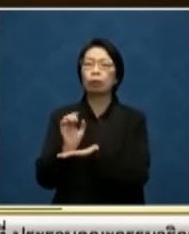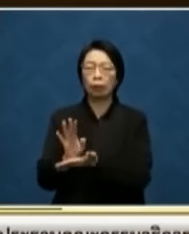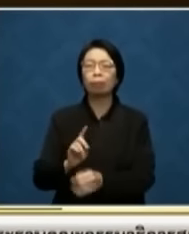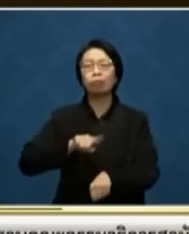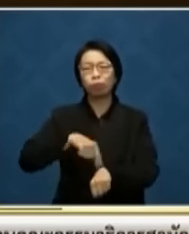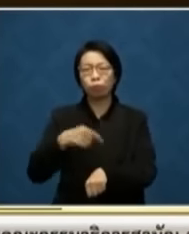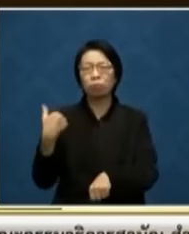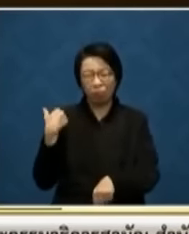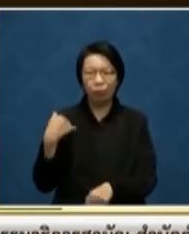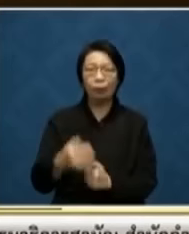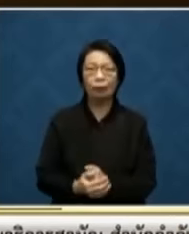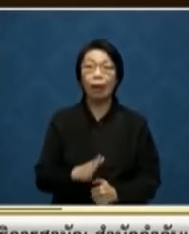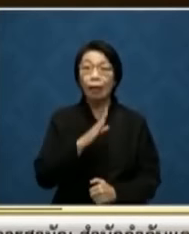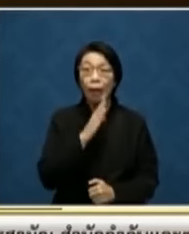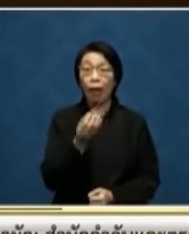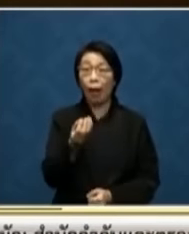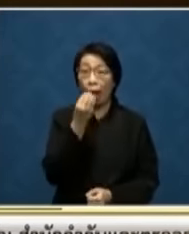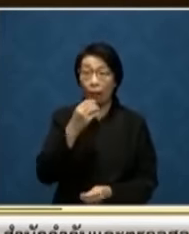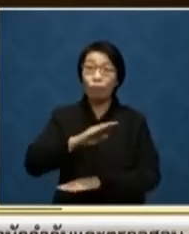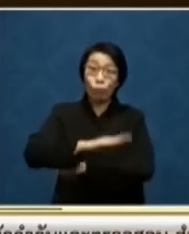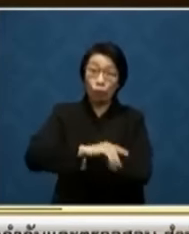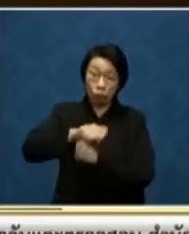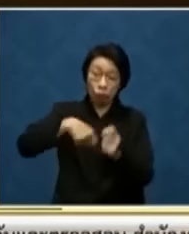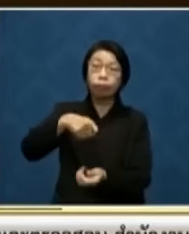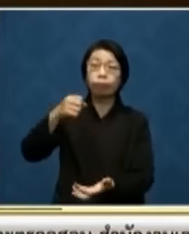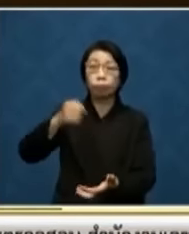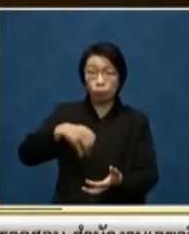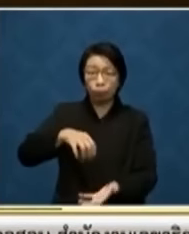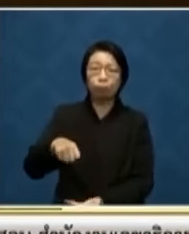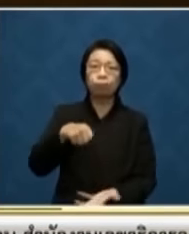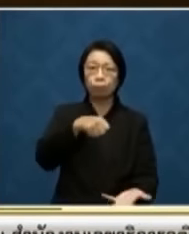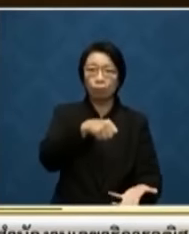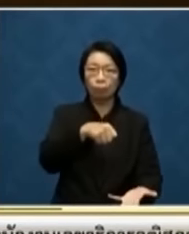ารเนี่ยถ้าเหลือนะครับก็